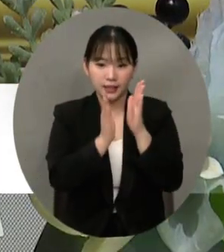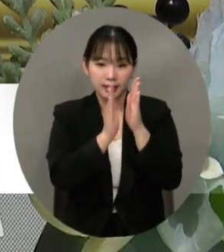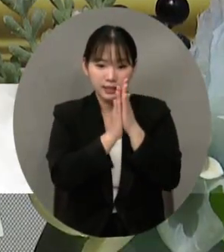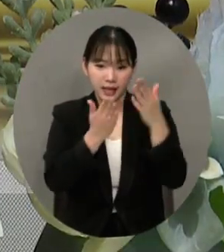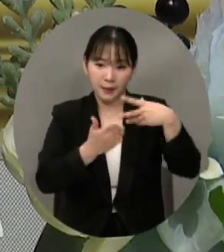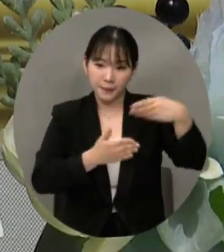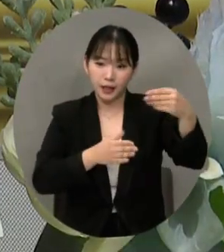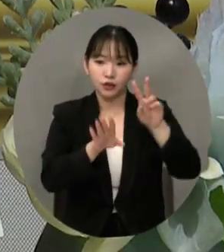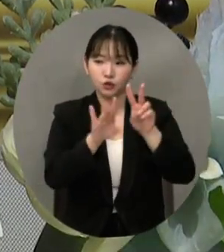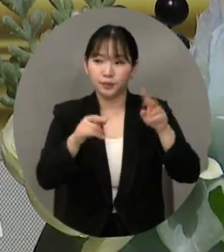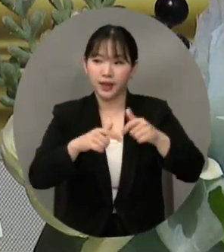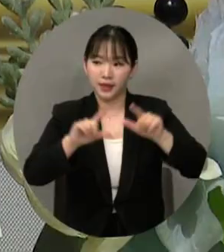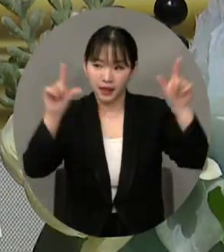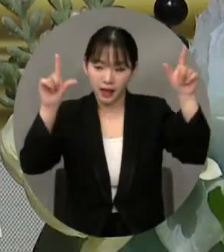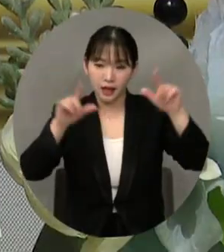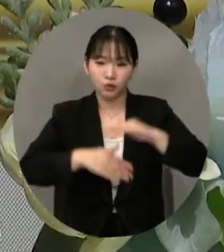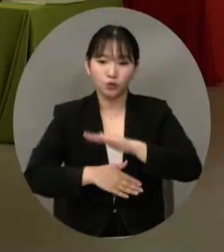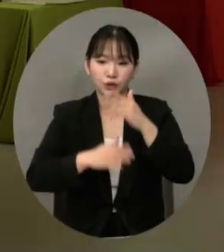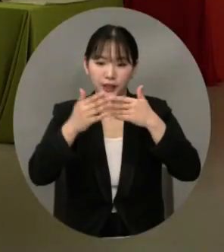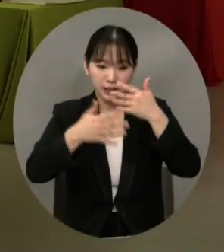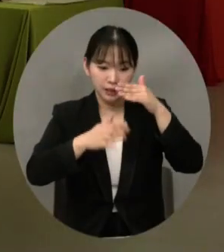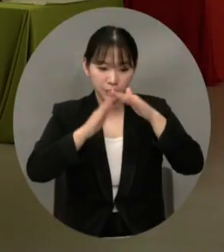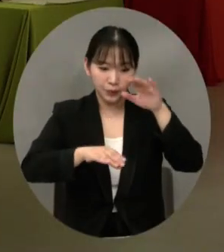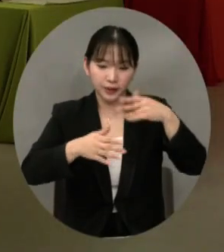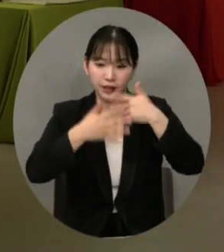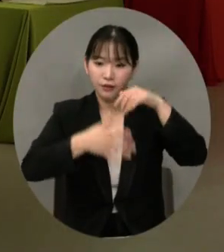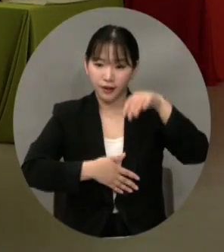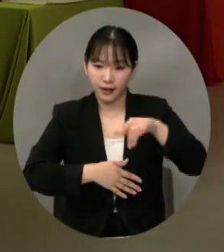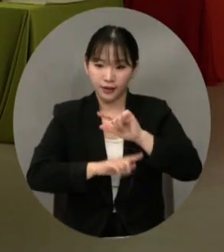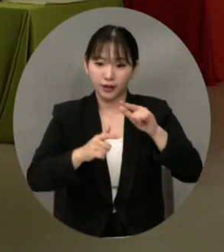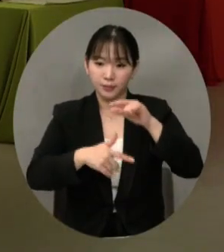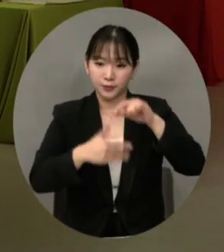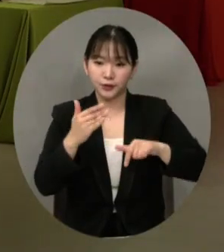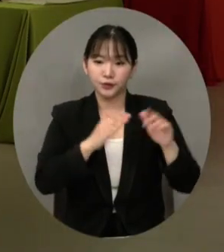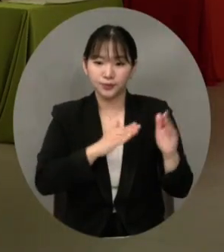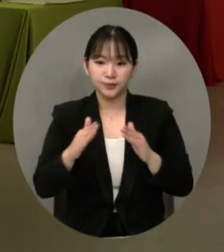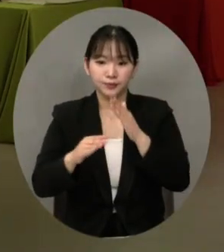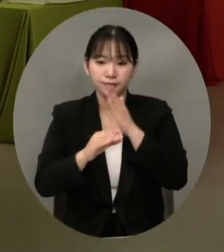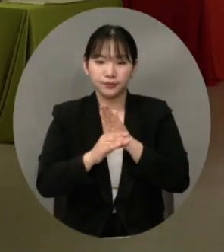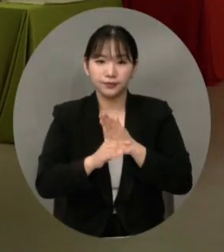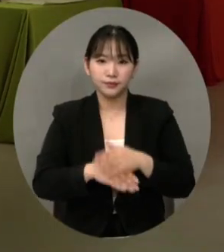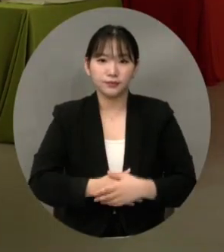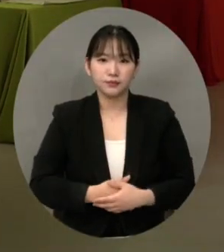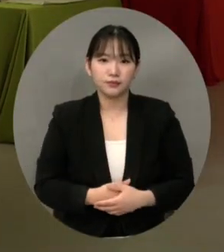두배 대의 우리 동네 영어관 등 다양한 프로그램이 펼쳐지고 있습니다 ch